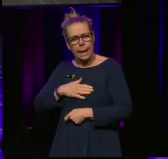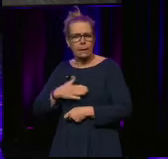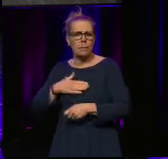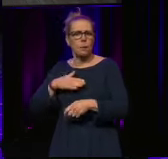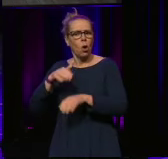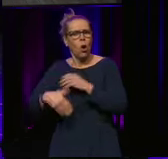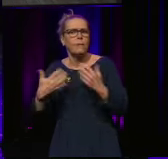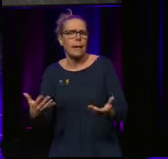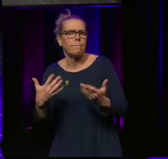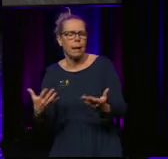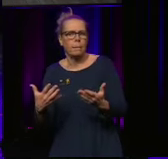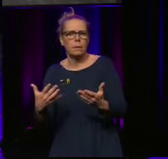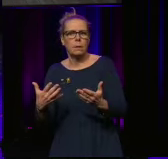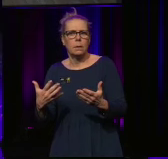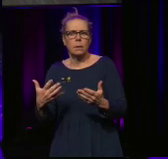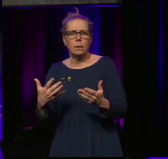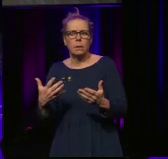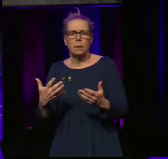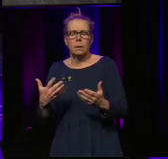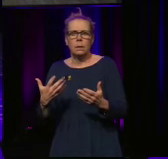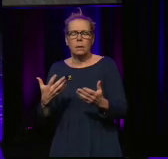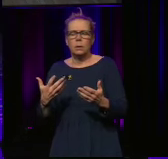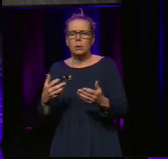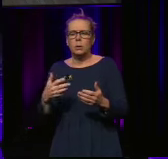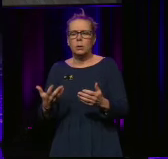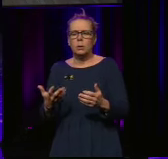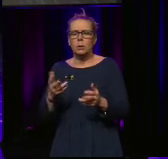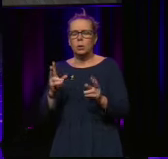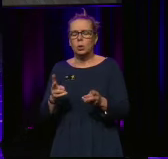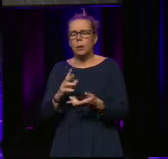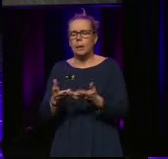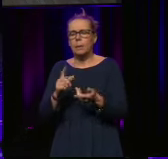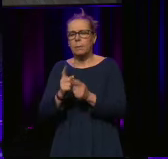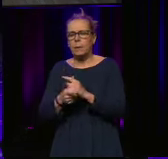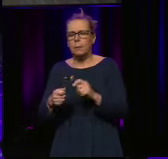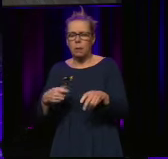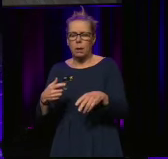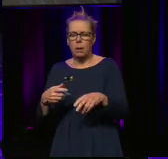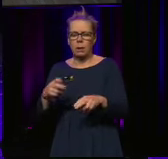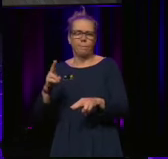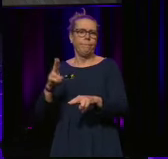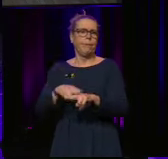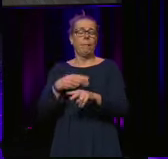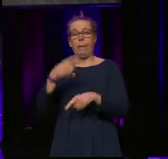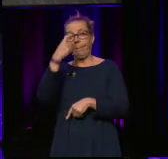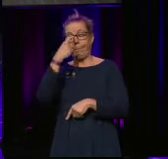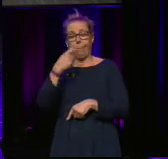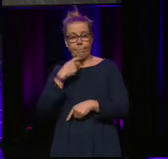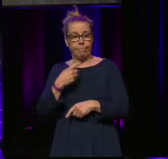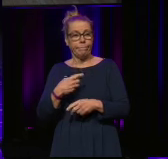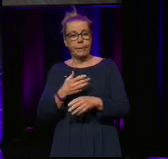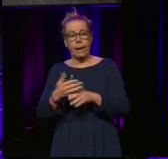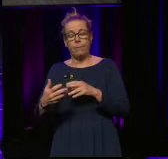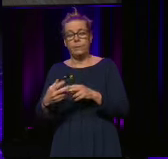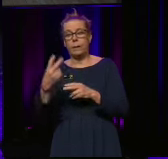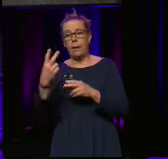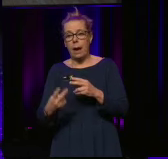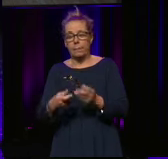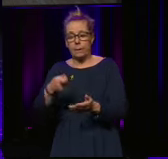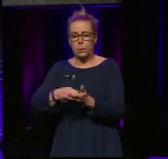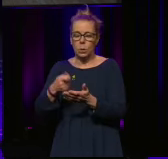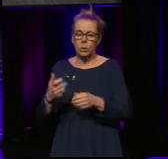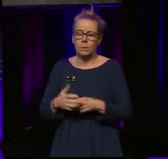så att man inte blir en sån här främmande agent efter andra beslutet. En utländsk agent som det är i Ryssland och vissa andra